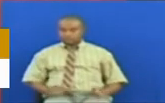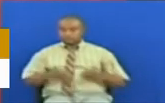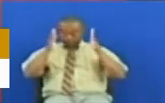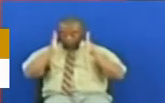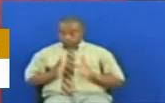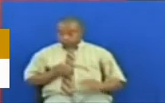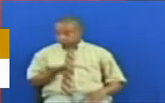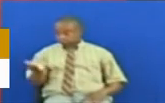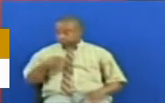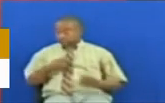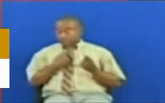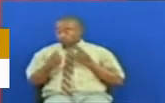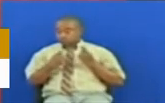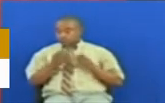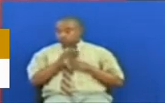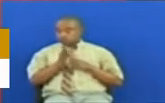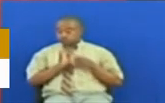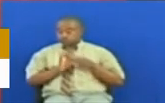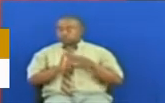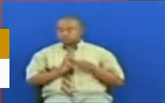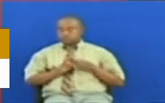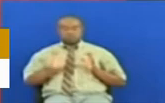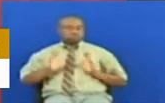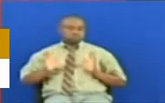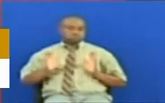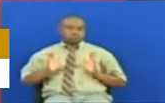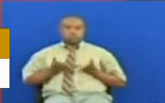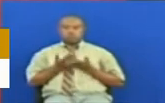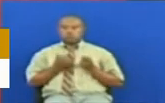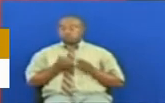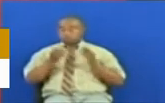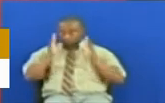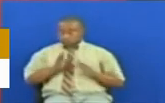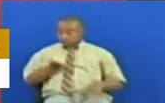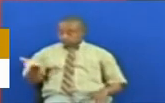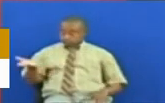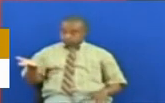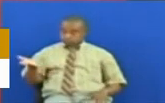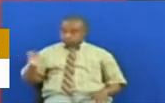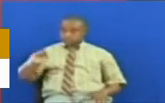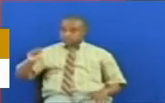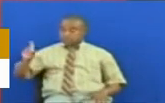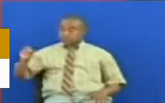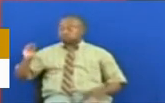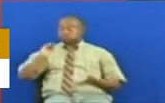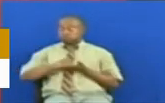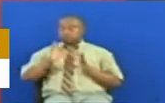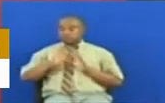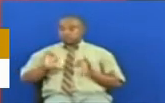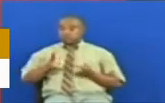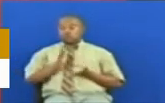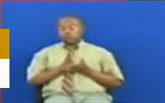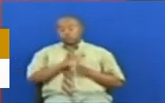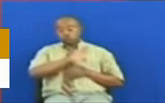sitazungumzia kuhusu ushirikishwaji kwenye sub regulation kwa sababu Mheshimiwa Sada ameiweka uzuri na sote tumekubaliana kwamba sheria hii ni